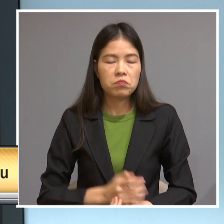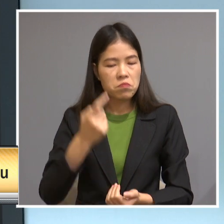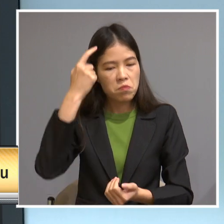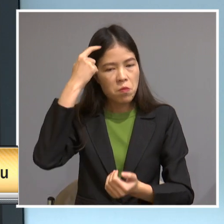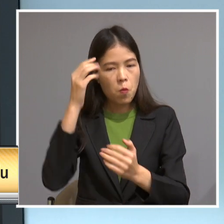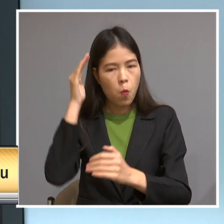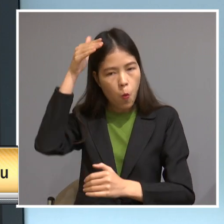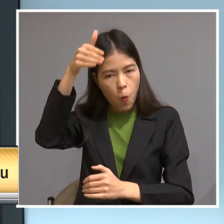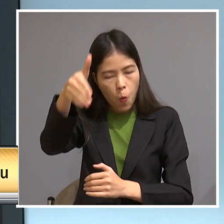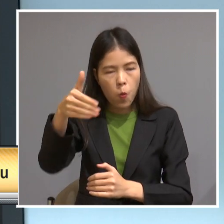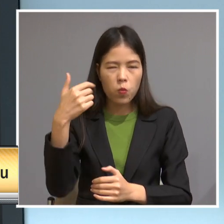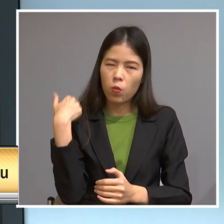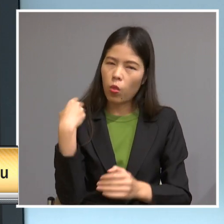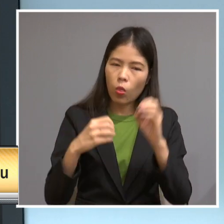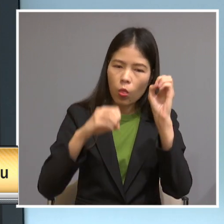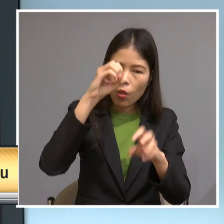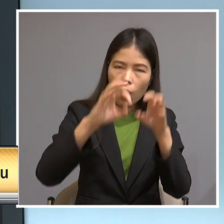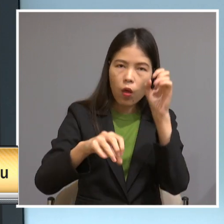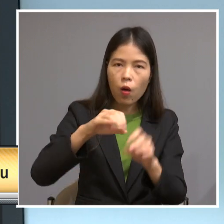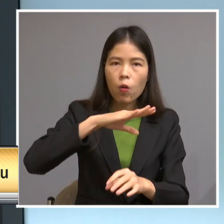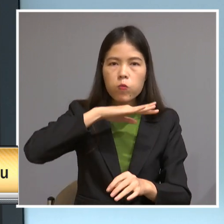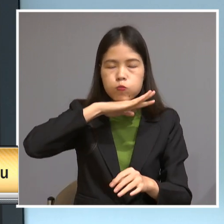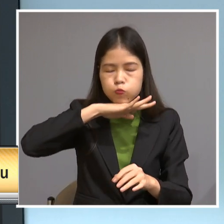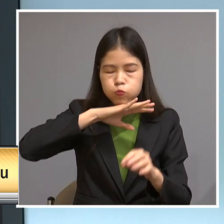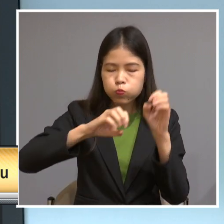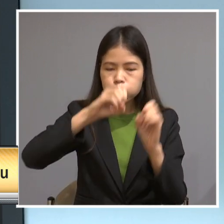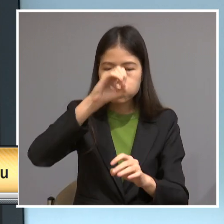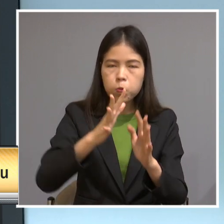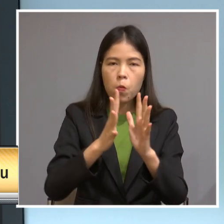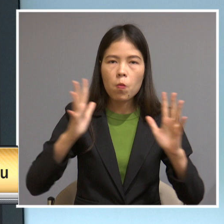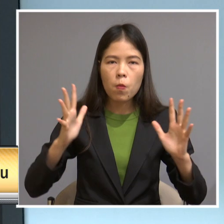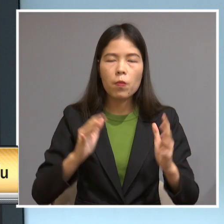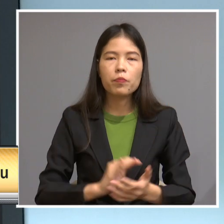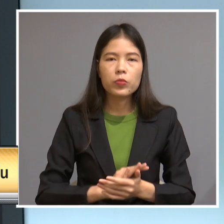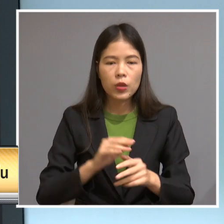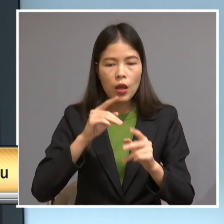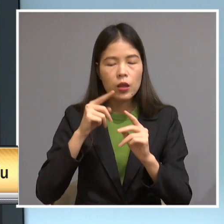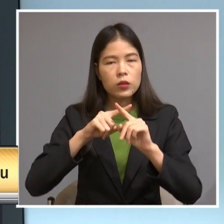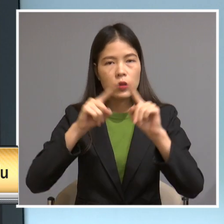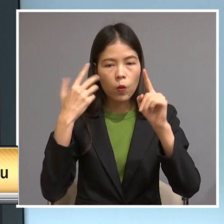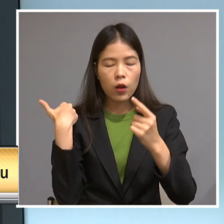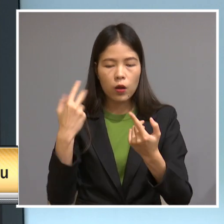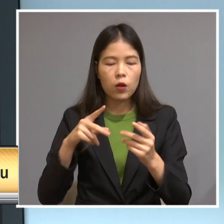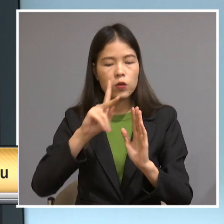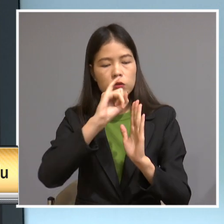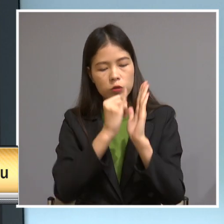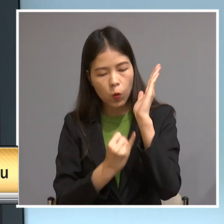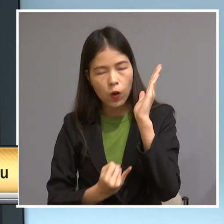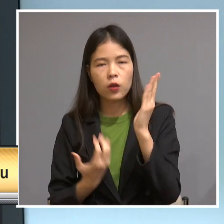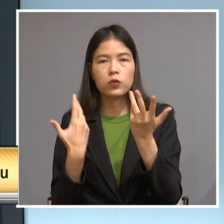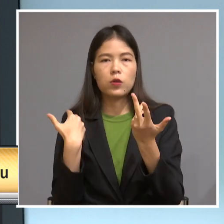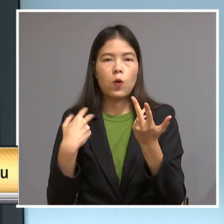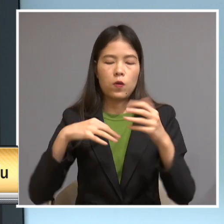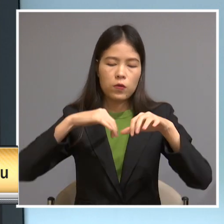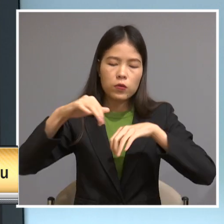เดินไปได้อย่างไรการลกมครัสตเตอ์เทหงมี spieltอัี้เป็เรองดีแต่ต้องจัดทางแดหวดเขาทำให้ได้การทำใ puta